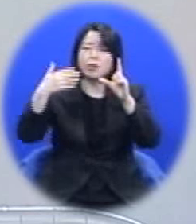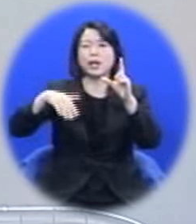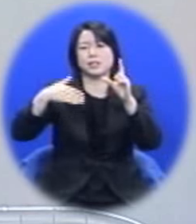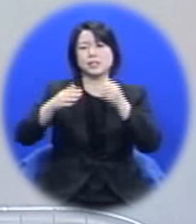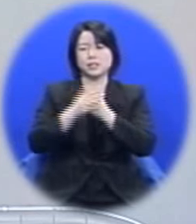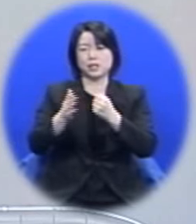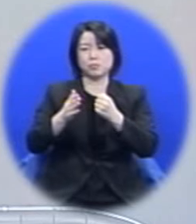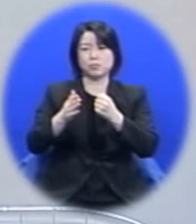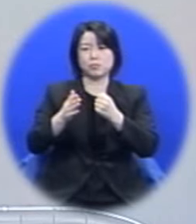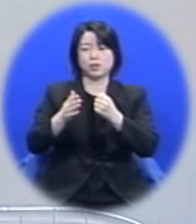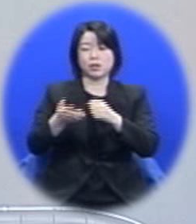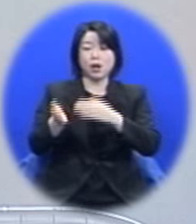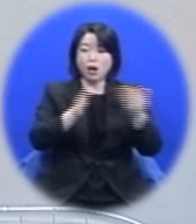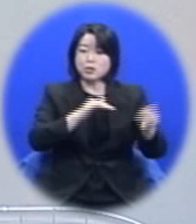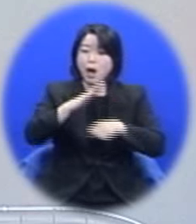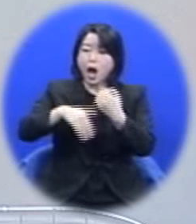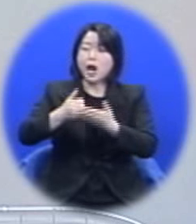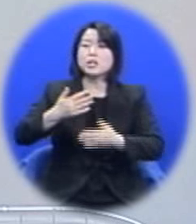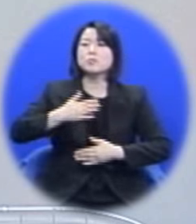그렇게 받아주셨는데